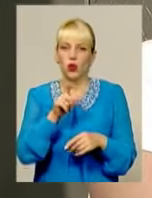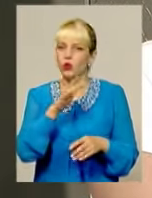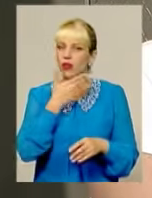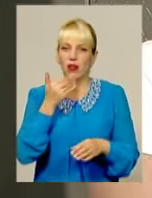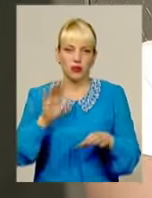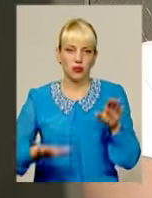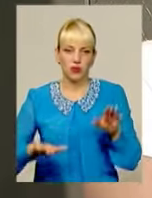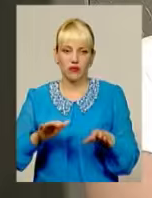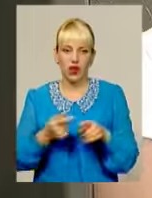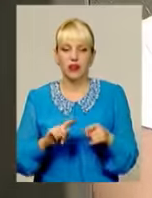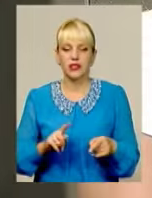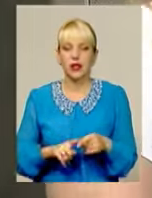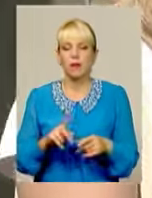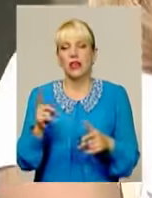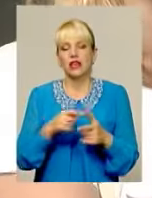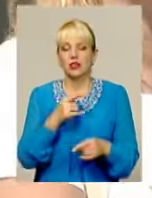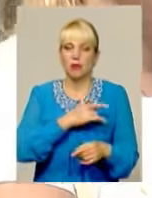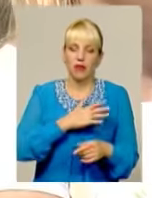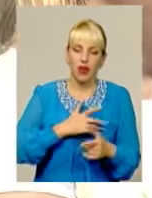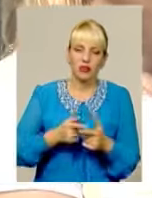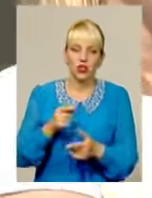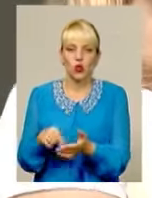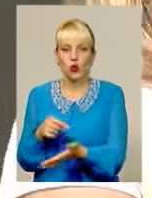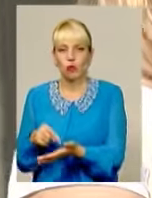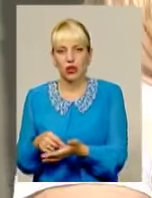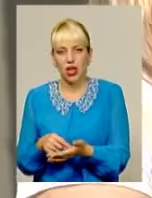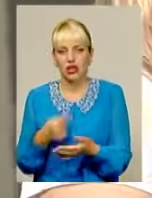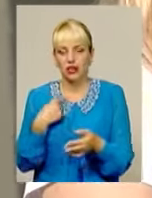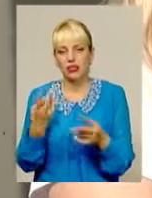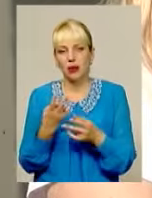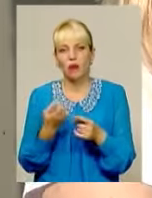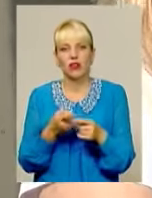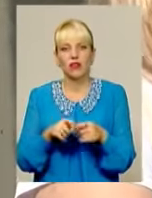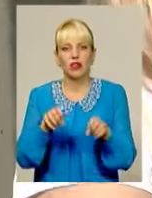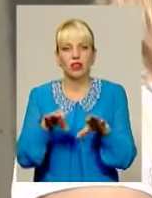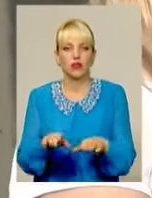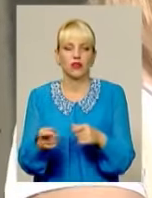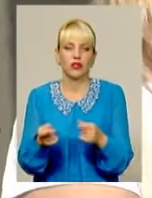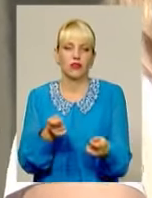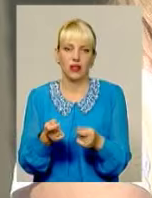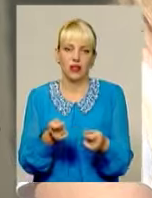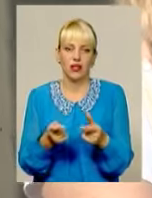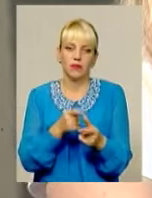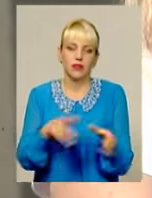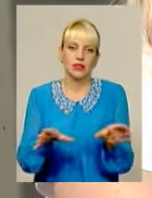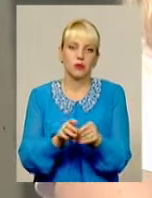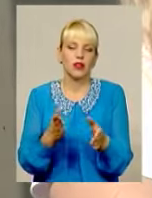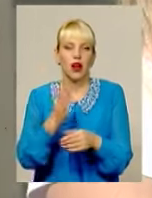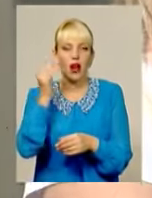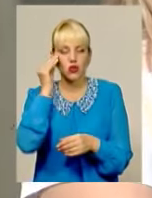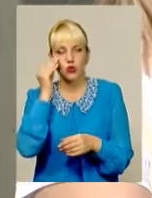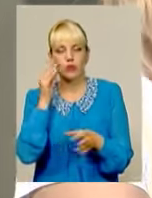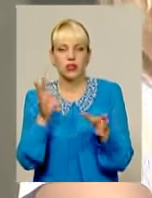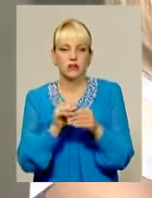не можу відповісти на це питання, тому що це, напевно, має вирішувати наша влада, чи спільна якась думка з